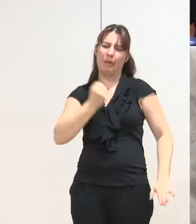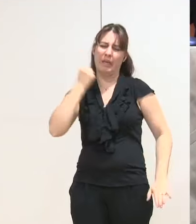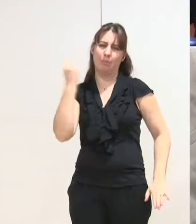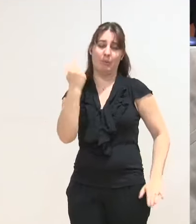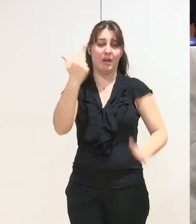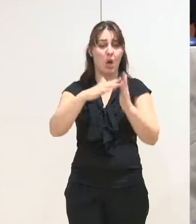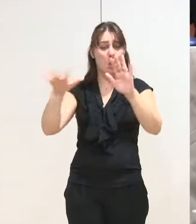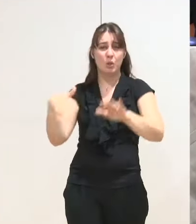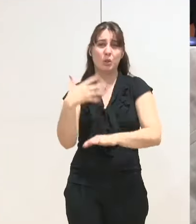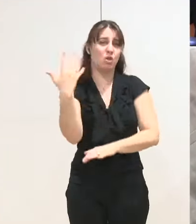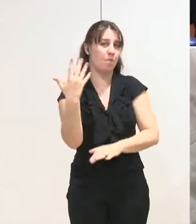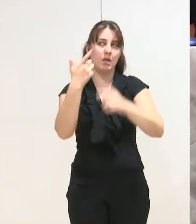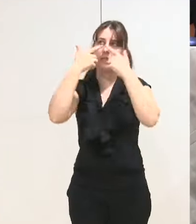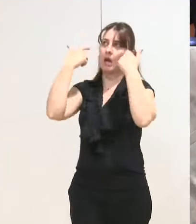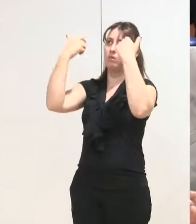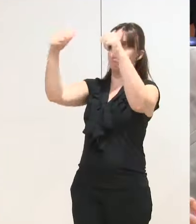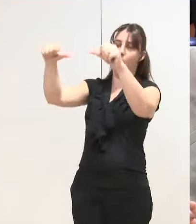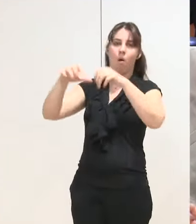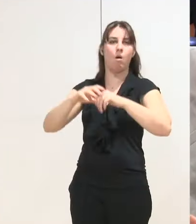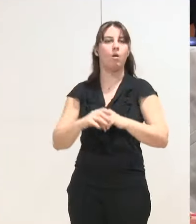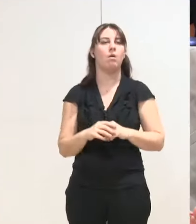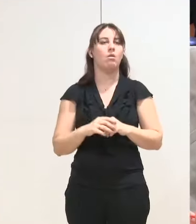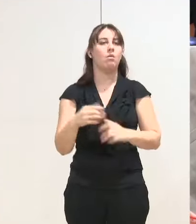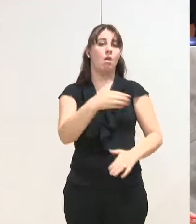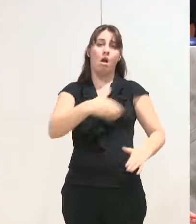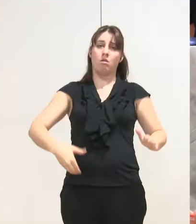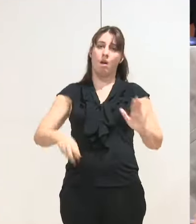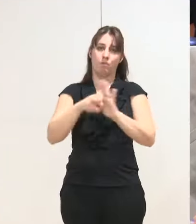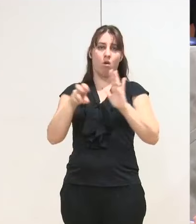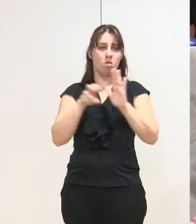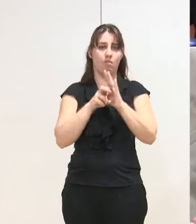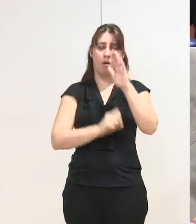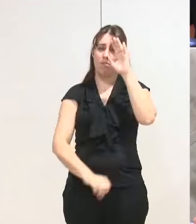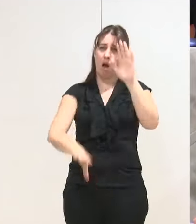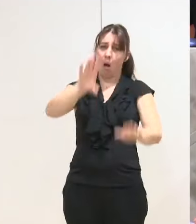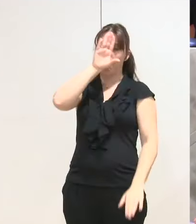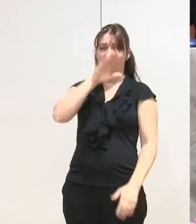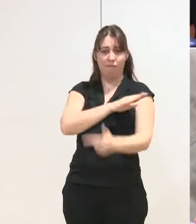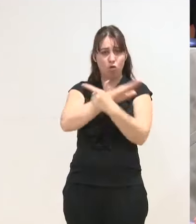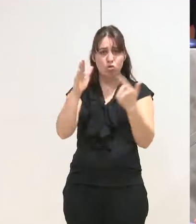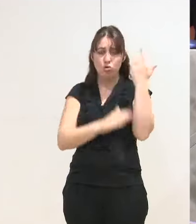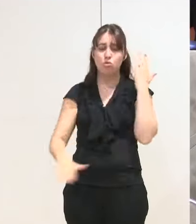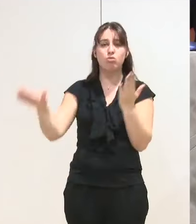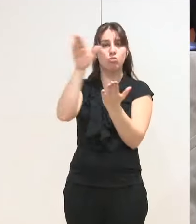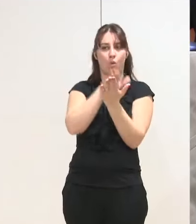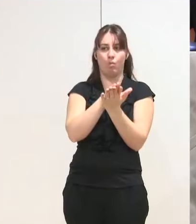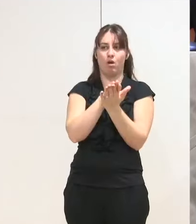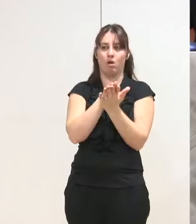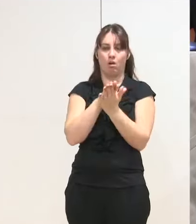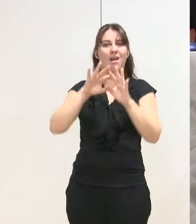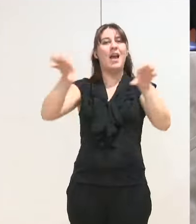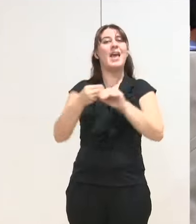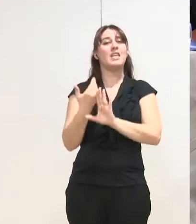2015 la ville de Grenoble est donc condamné à la double peine dégradation des finances opérées par l'équipe